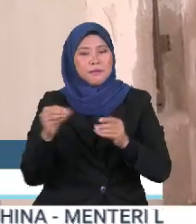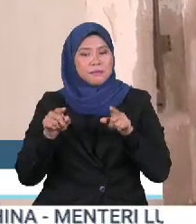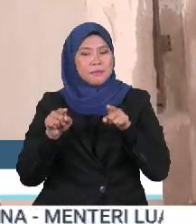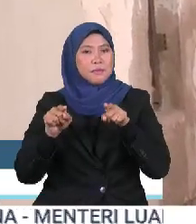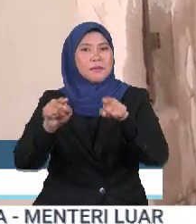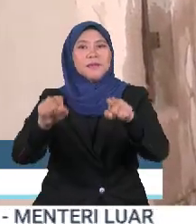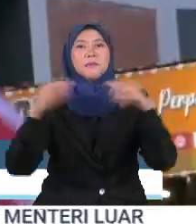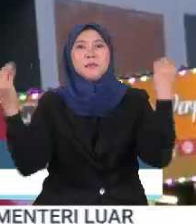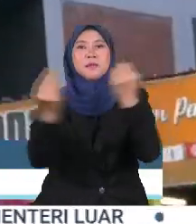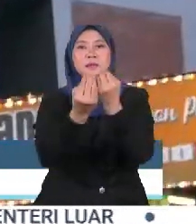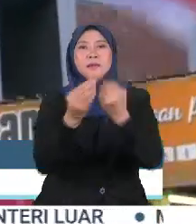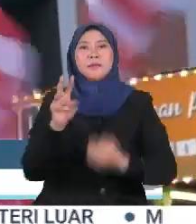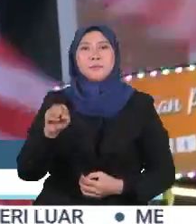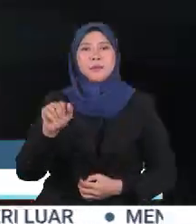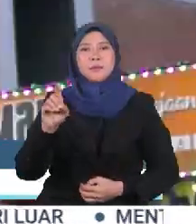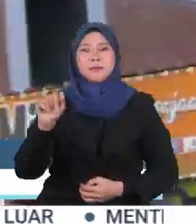dengan masyarakat madani.